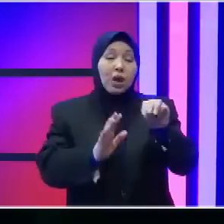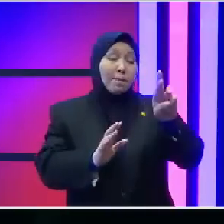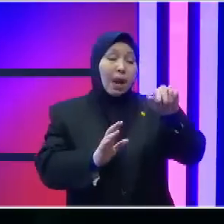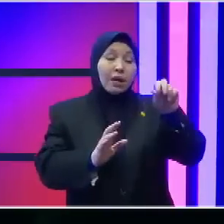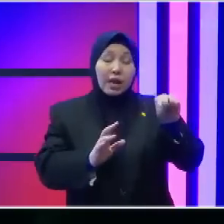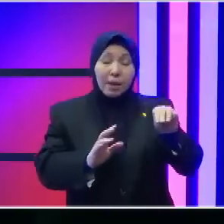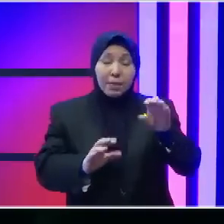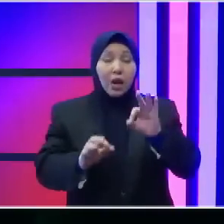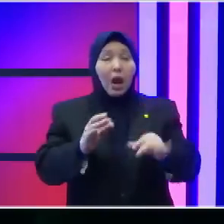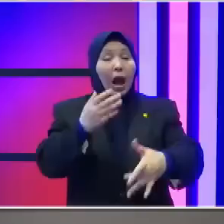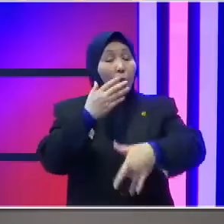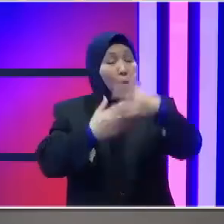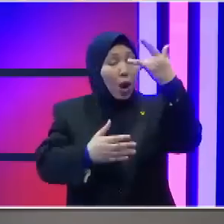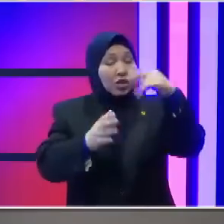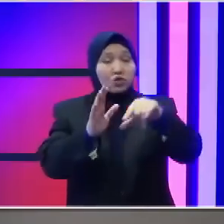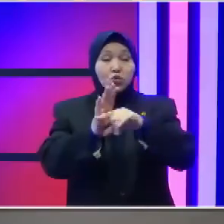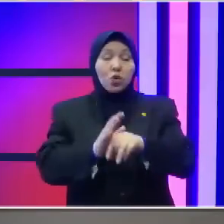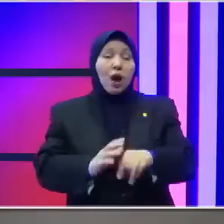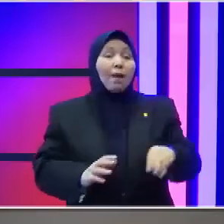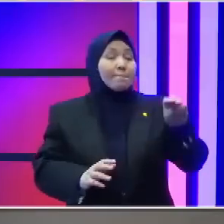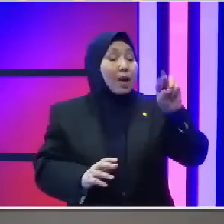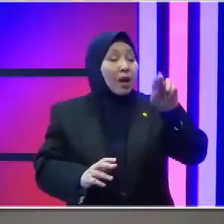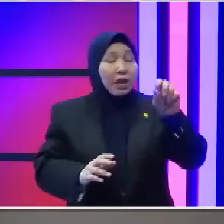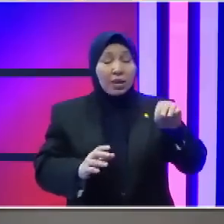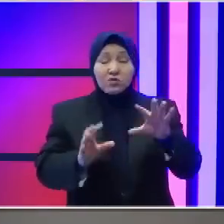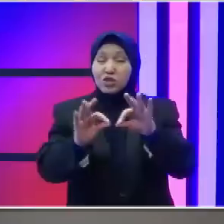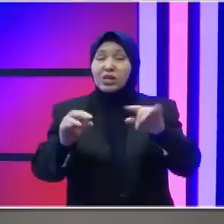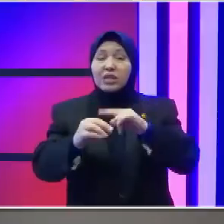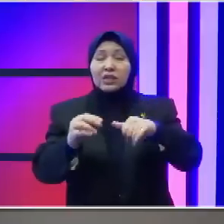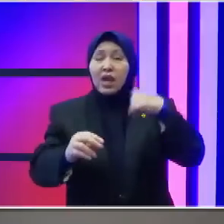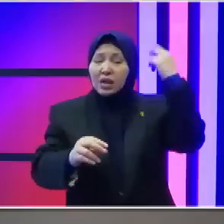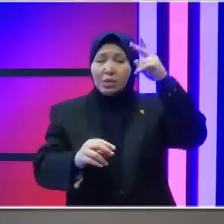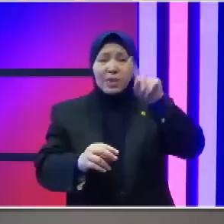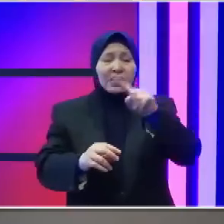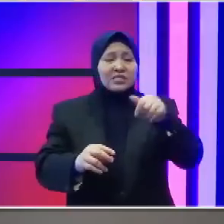Kalau katakan awal surah Maryam, Ustaz, ya, cerita tentang Nabi Zakaria